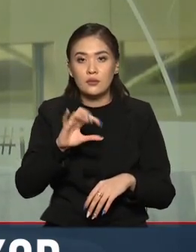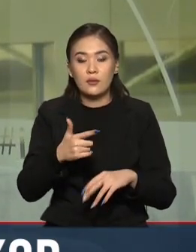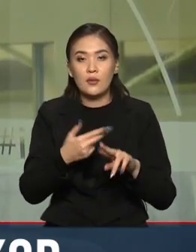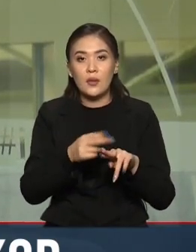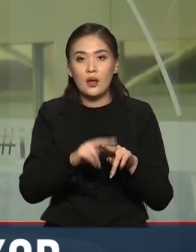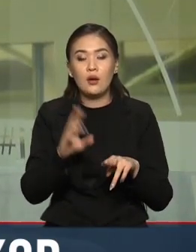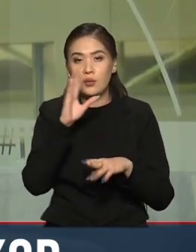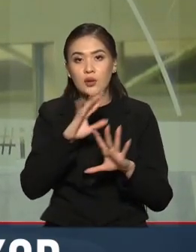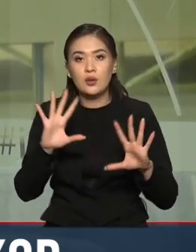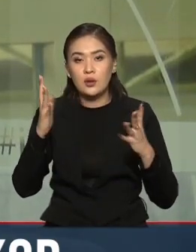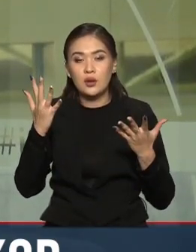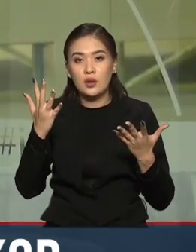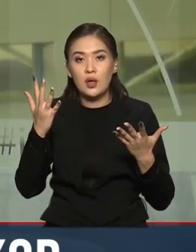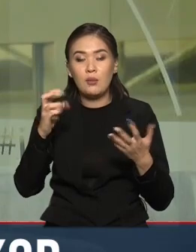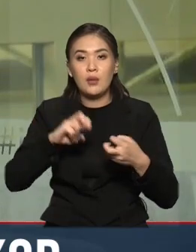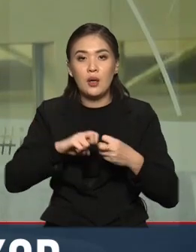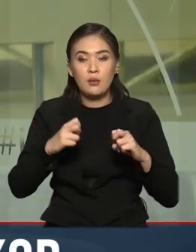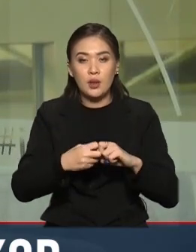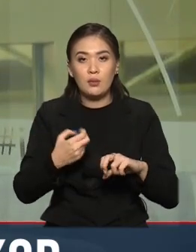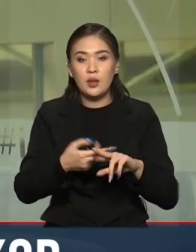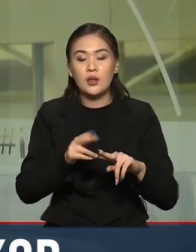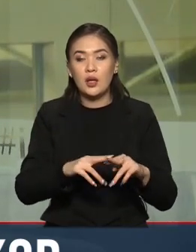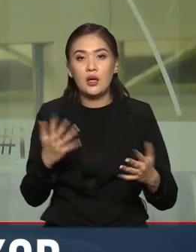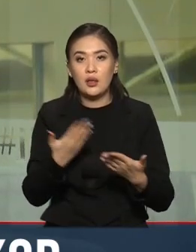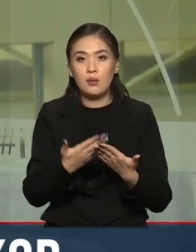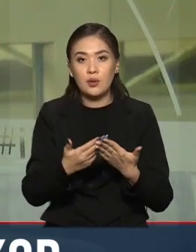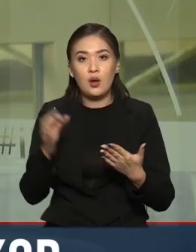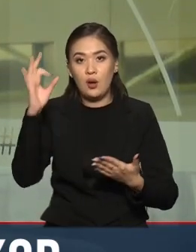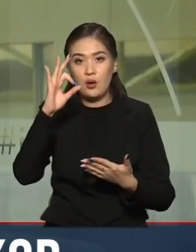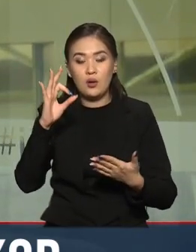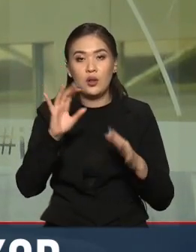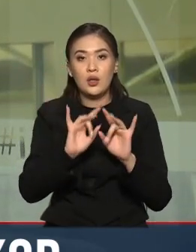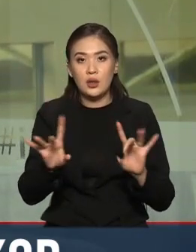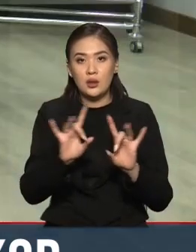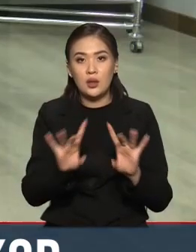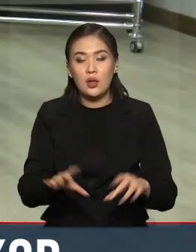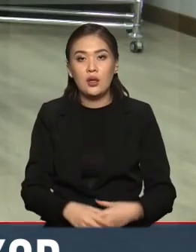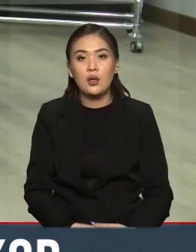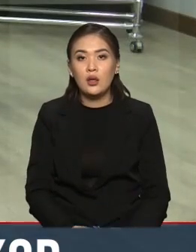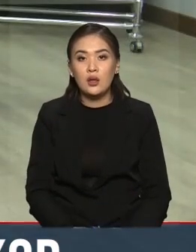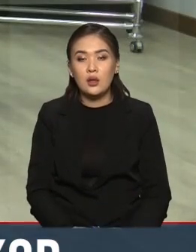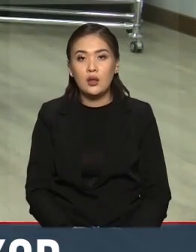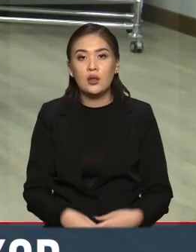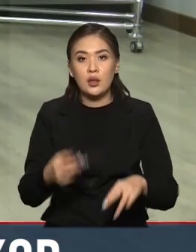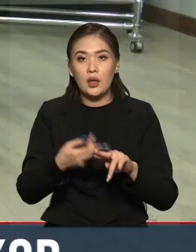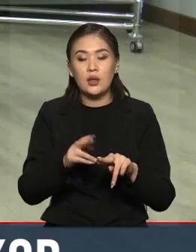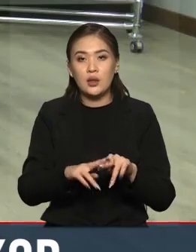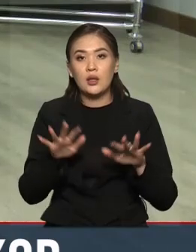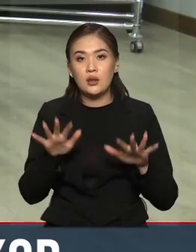возникает вот проблема. Если говорить там про него, то здесь